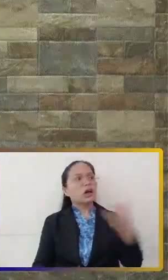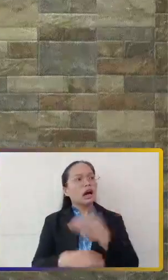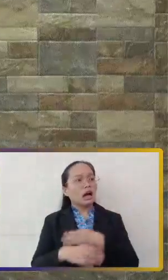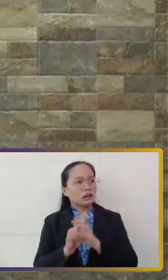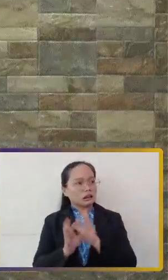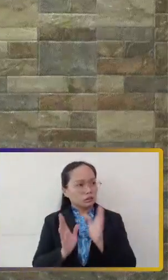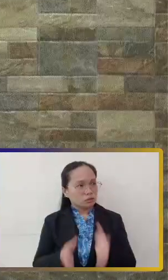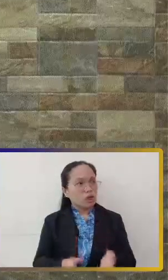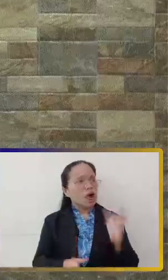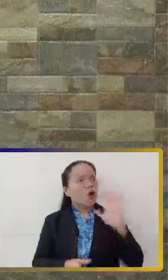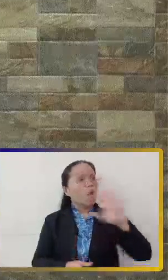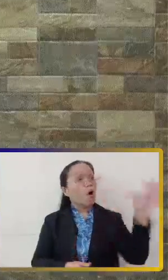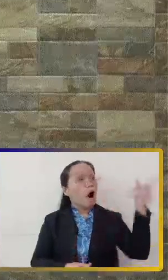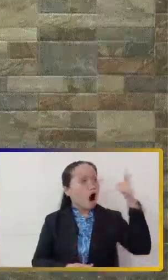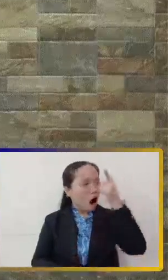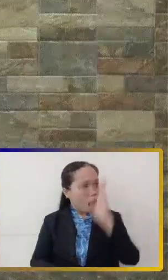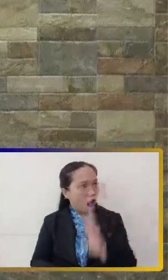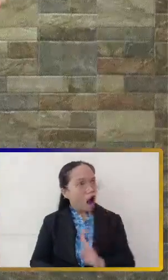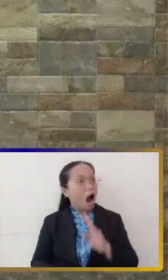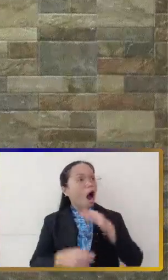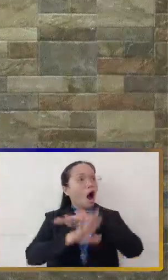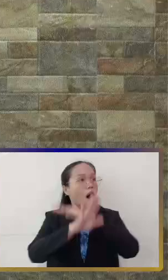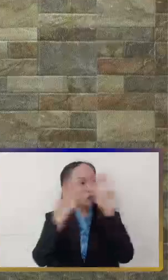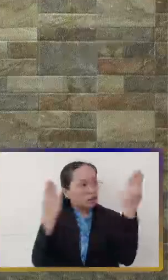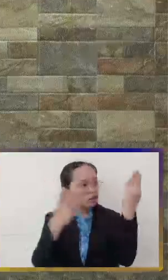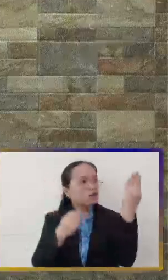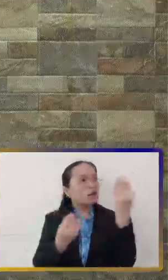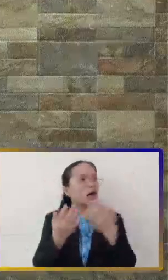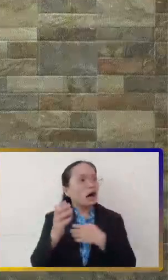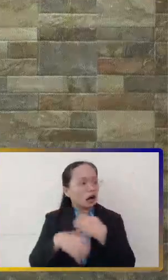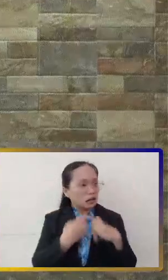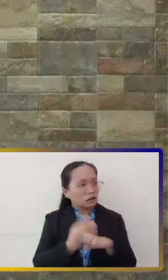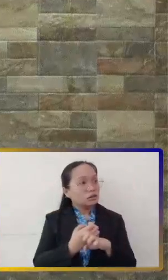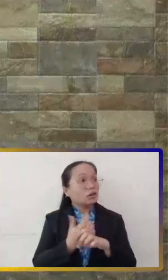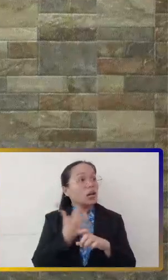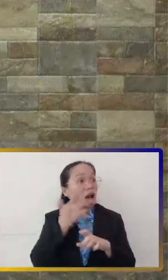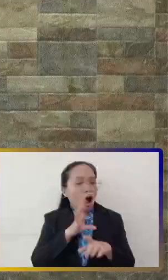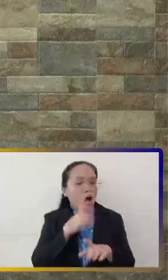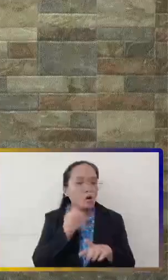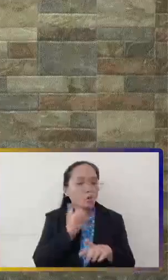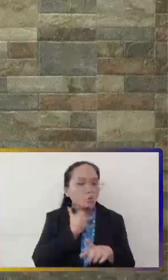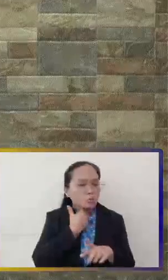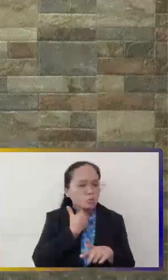is your God. He created the heavens and the earth. He is your